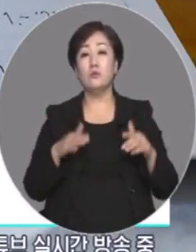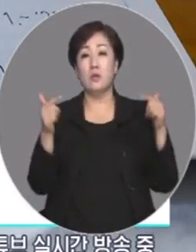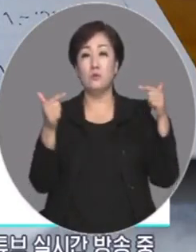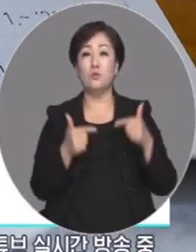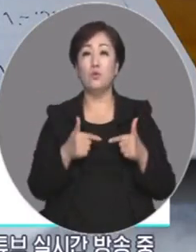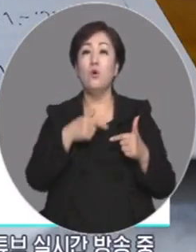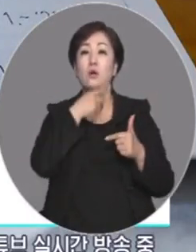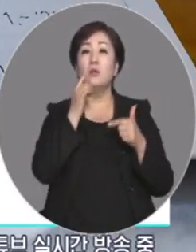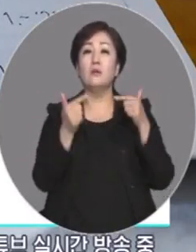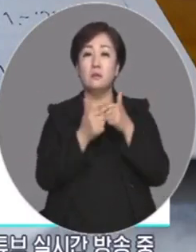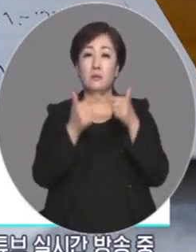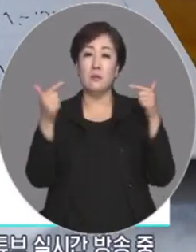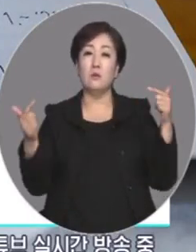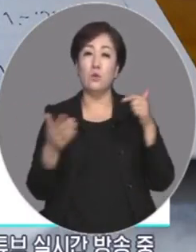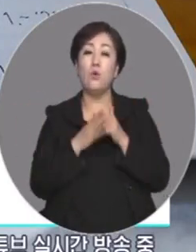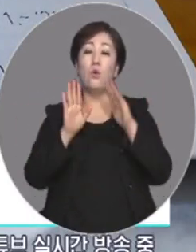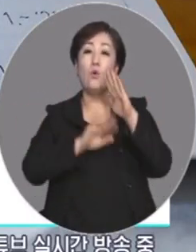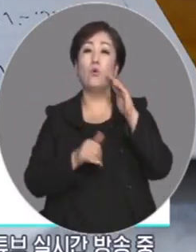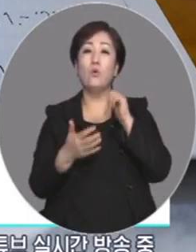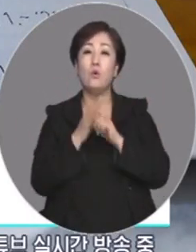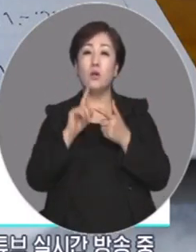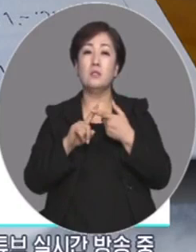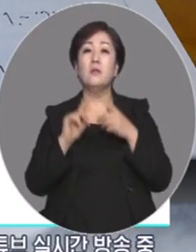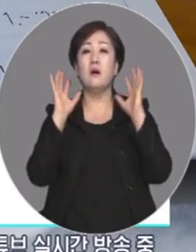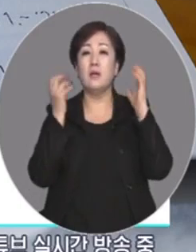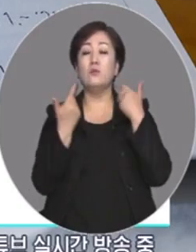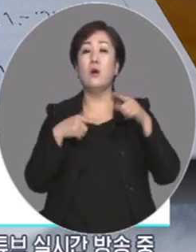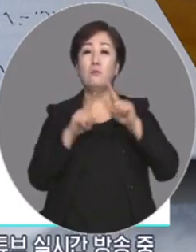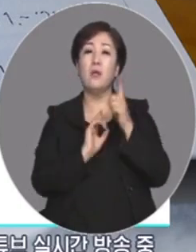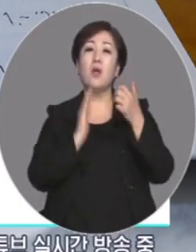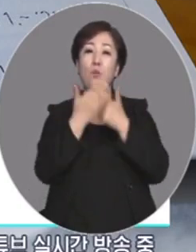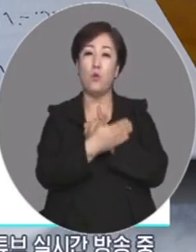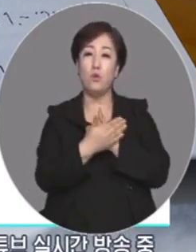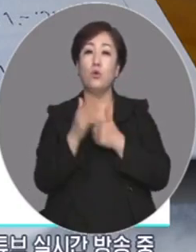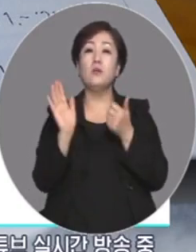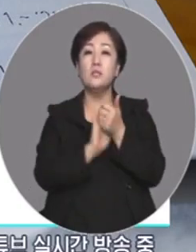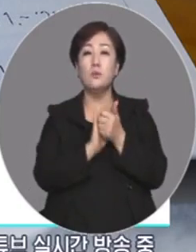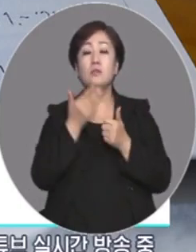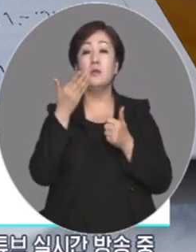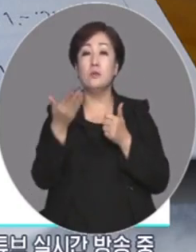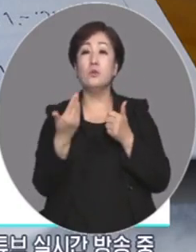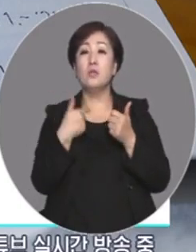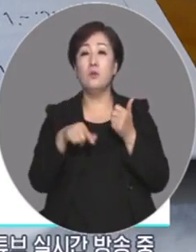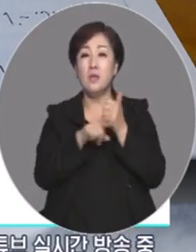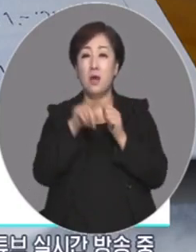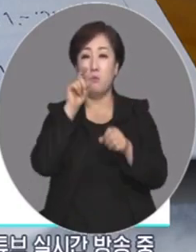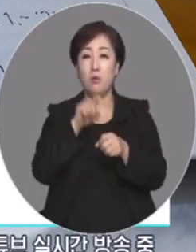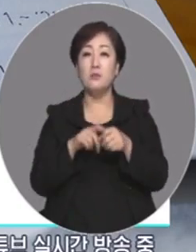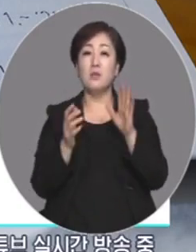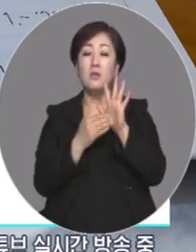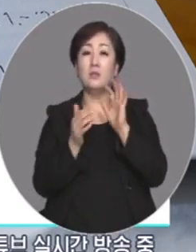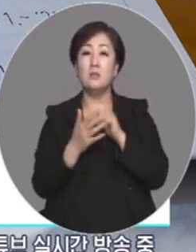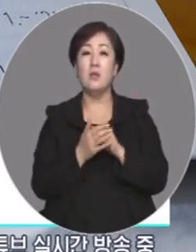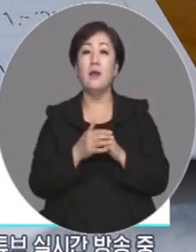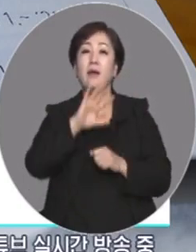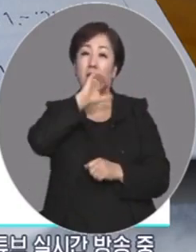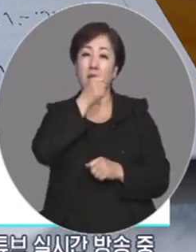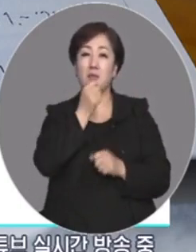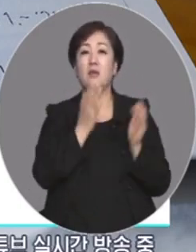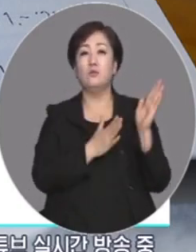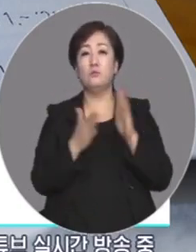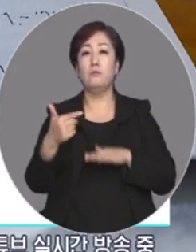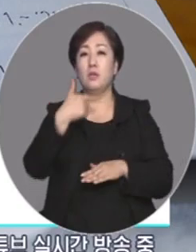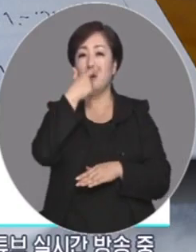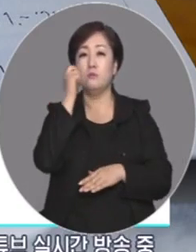시대, 공공법인이 노인 요양과 아동보육 등 서비스를 제공하는 건데요. 녹록치 않은 울산의 재정 등